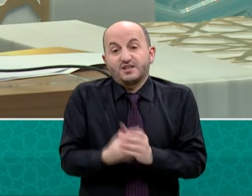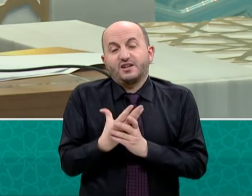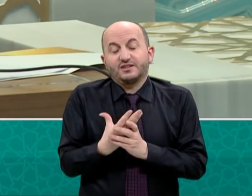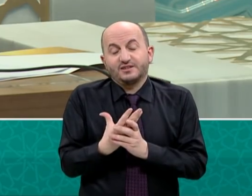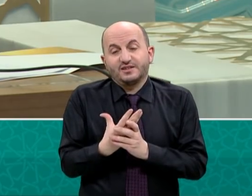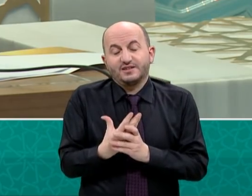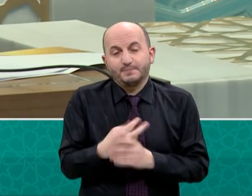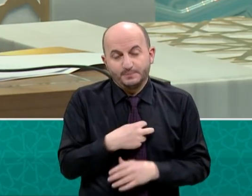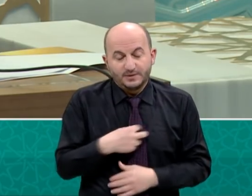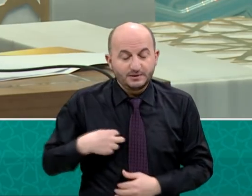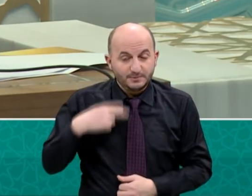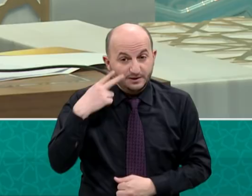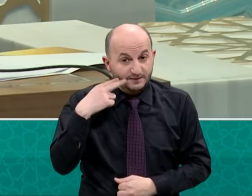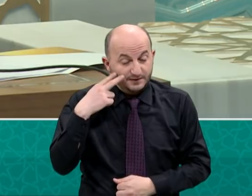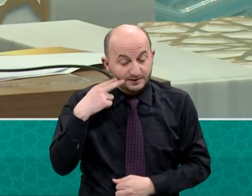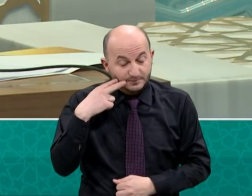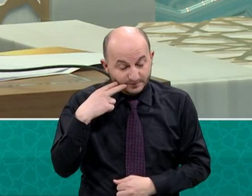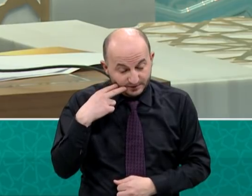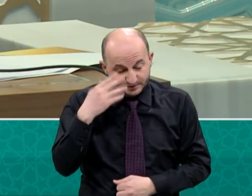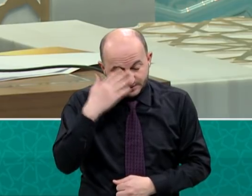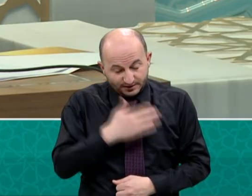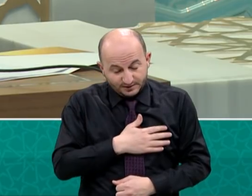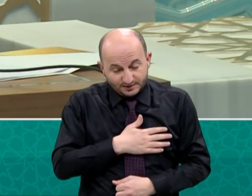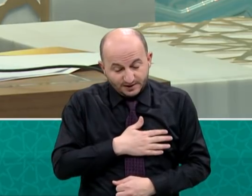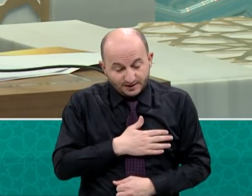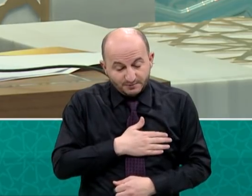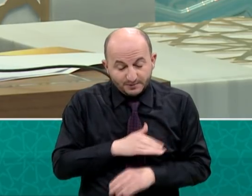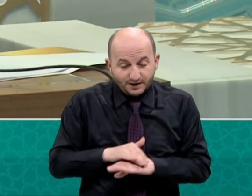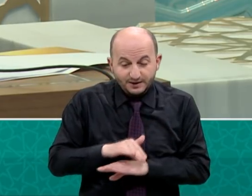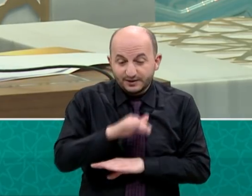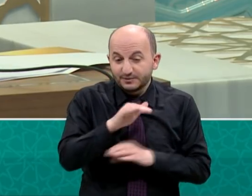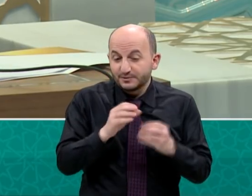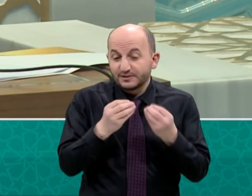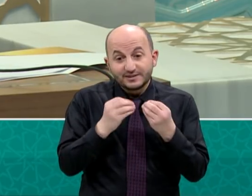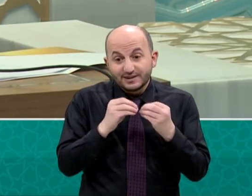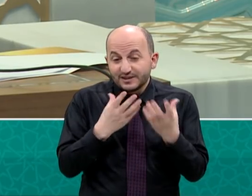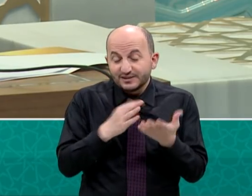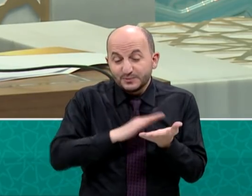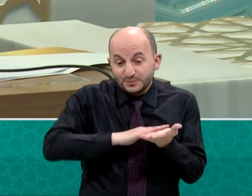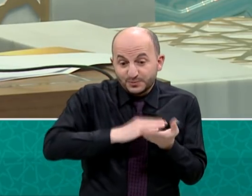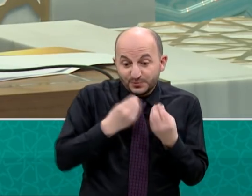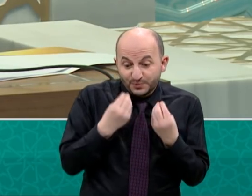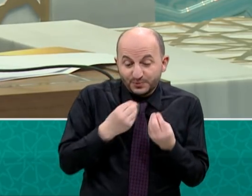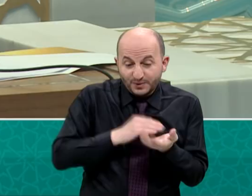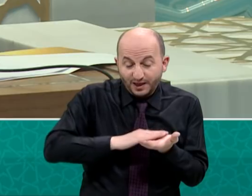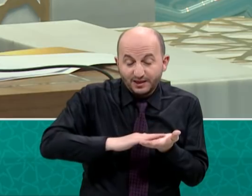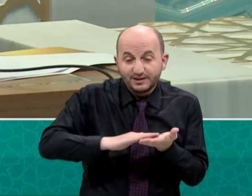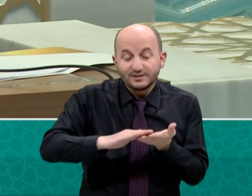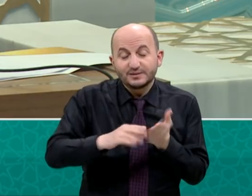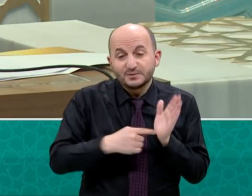ve sellem de bunun hayatımızı gerçekten nasıl güzelleştirdiğini gösteren bir rahmet